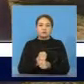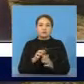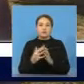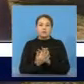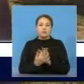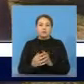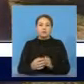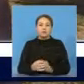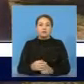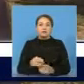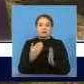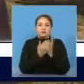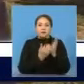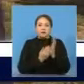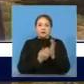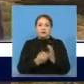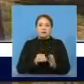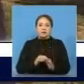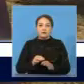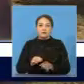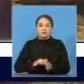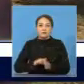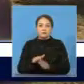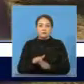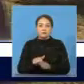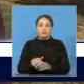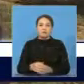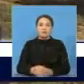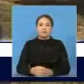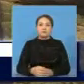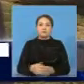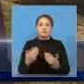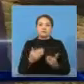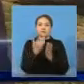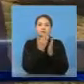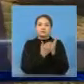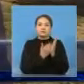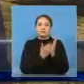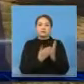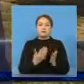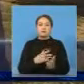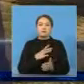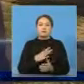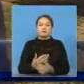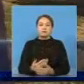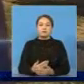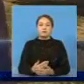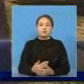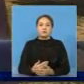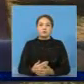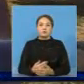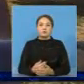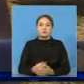бесігі бағдарламасы бойынша іске асып жатыр. Негізінен бұл бағдарлама бойынша негізгі осы жобаның